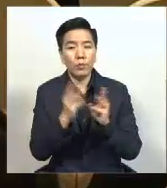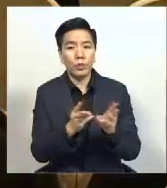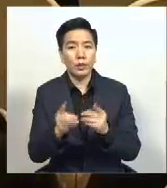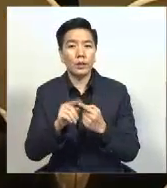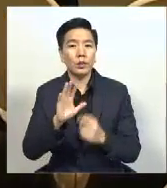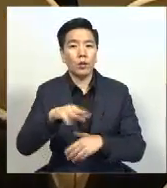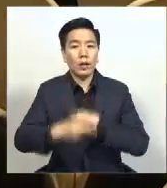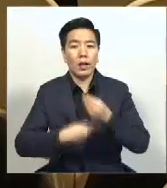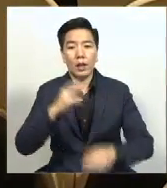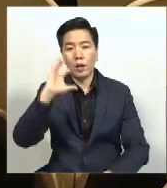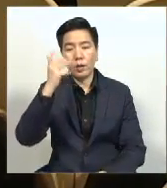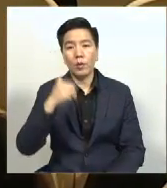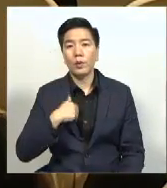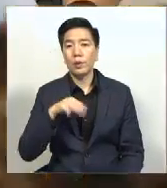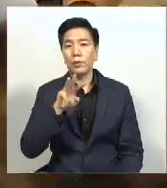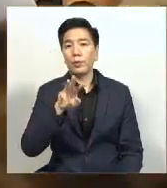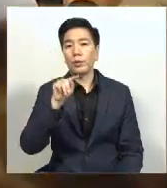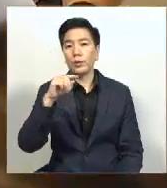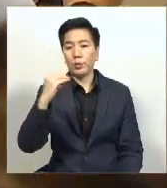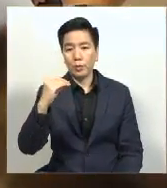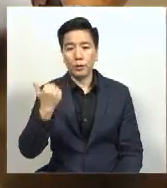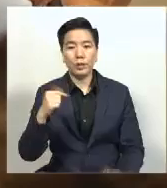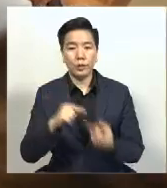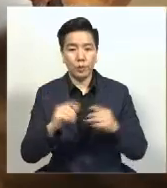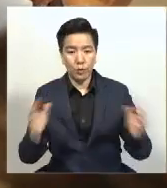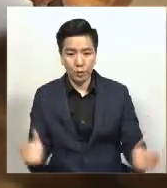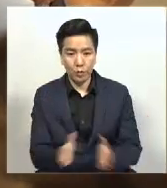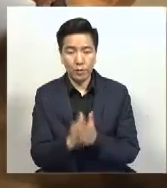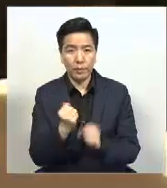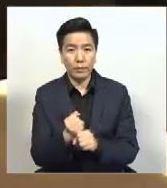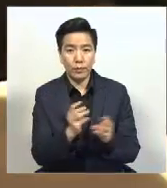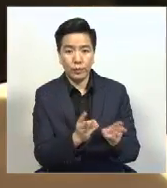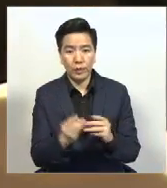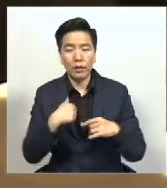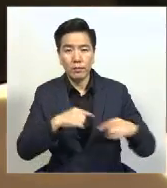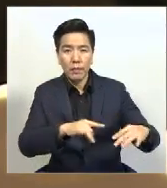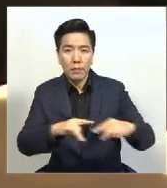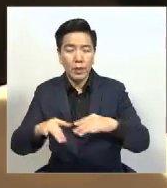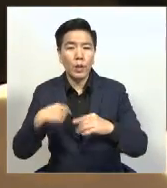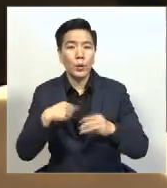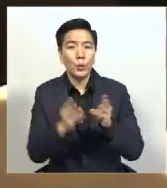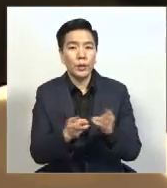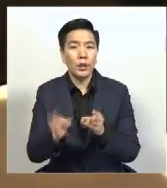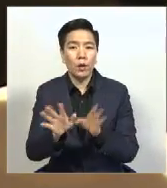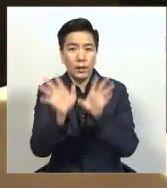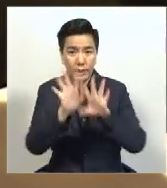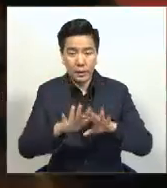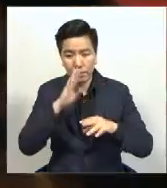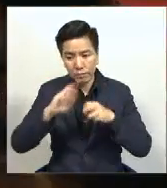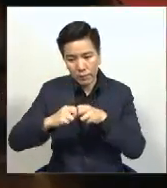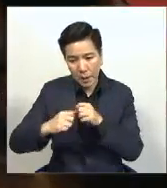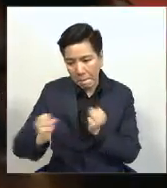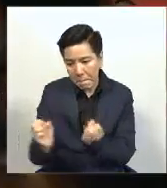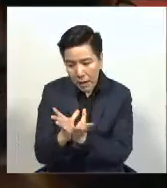ององค์การการค้าโลกหรือ WTO รวมทั้งสามารถใช้กลไกระงับข้อพิพาทใหม่ของอาเซียนในการแก้ปัญ